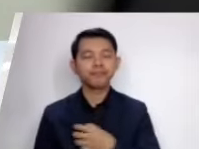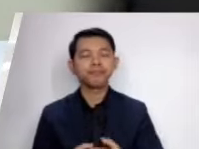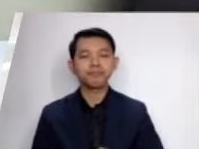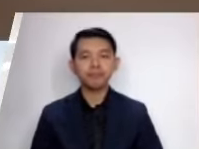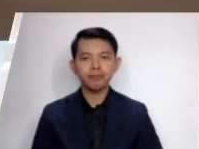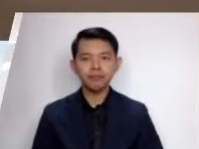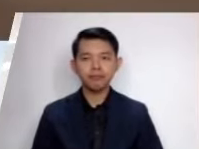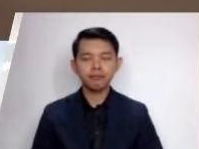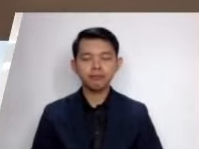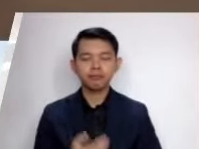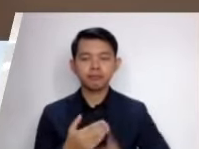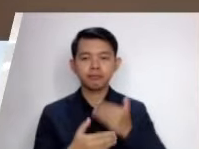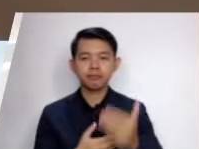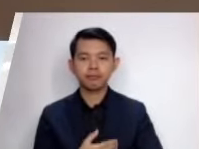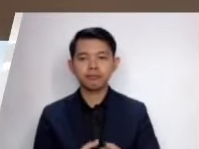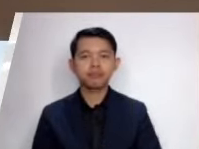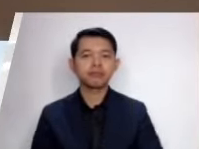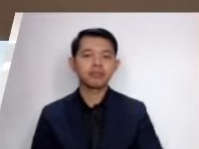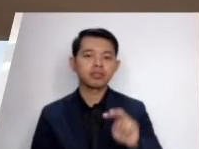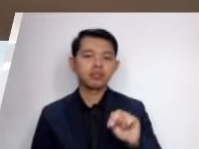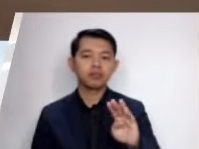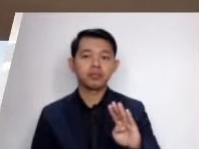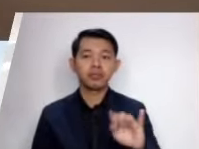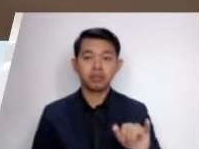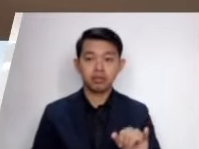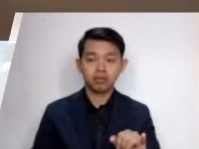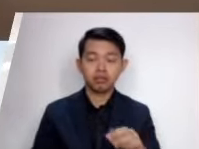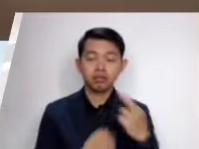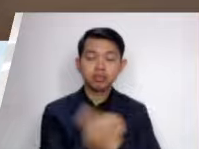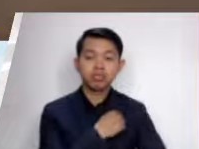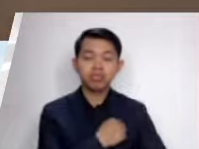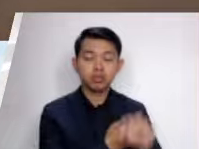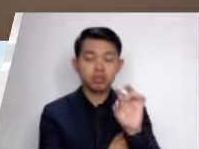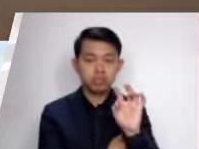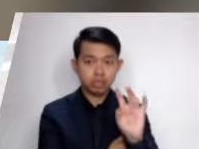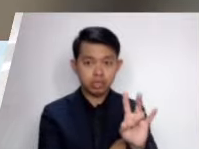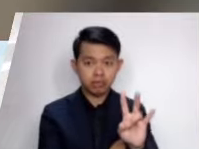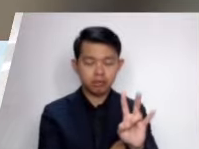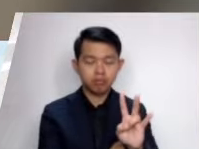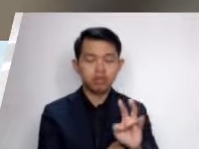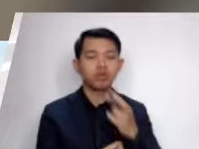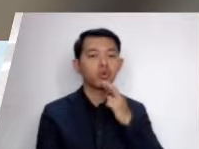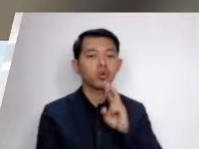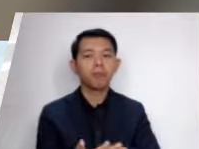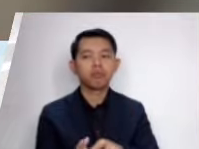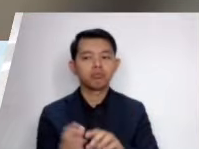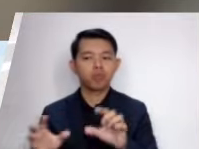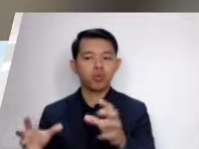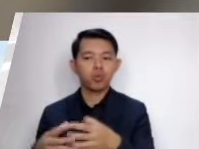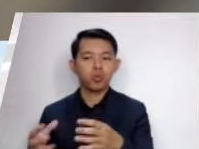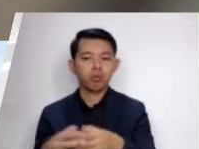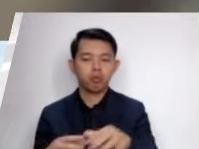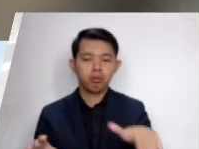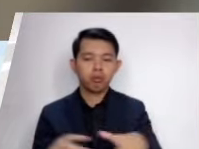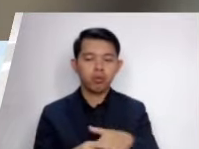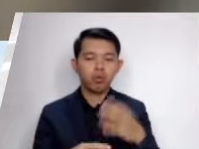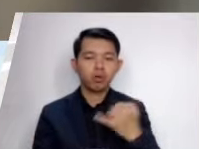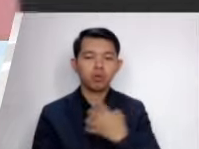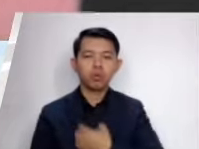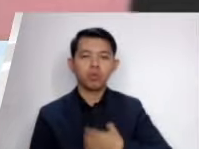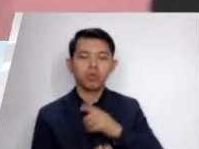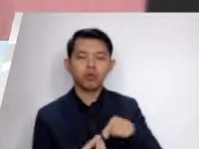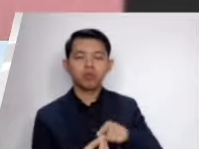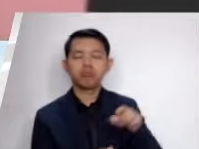Dumulog sa NBI Region 7 ang mga pares na ikakasal na sana sa Cebu City para ireklamo ang kanilang wedding